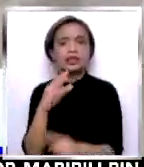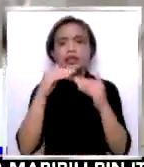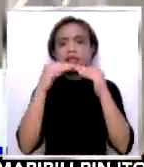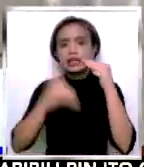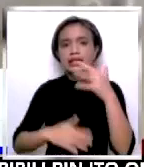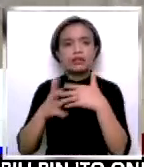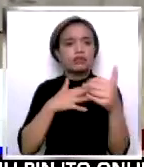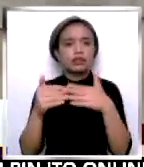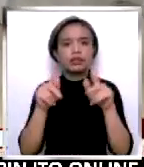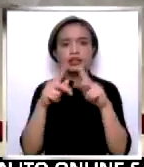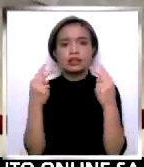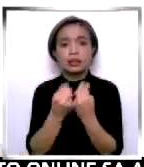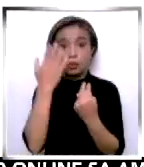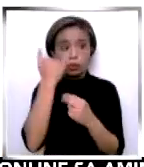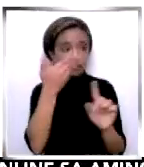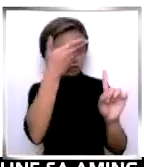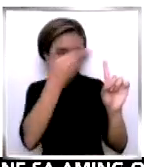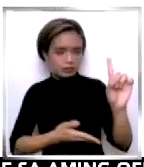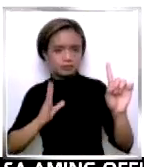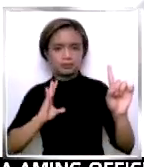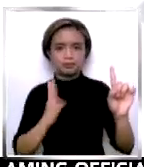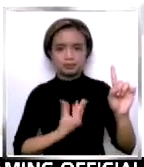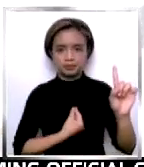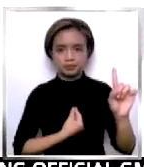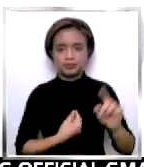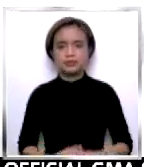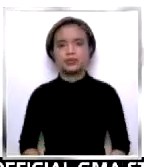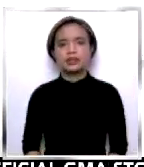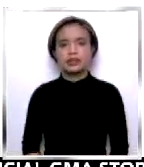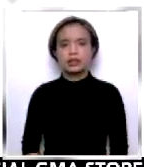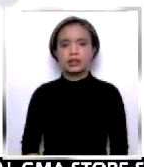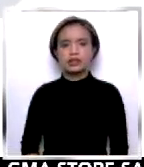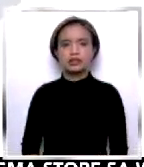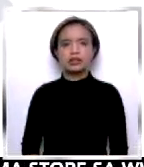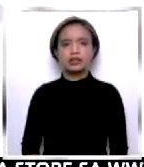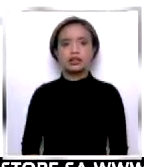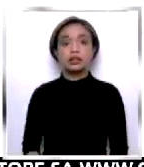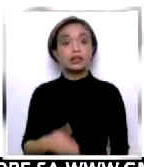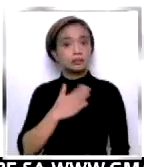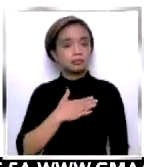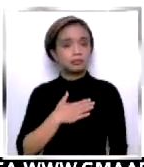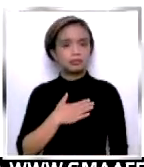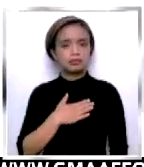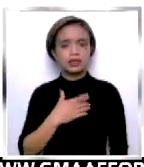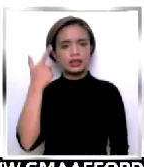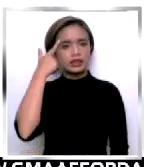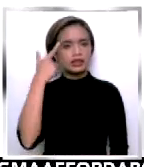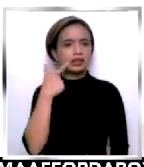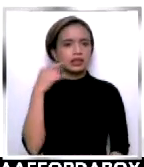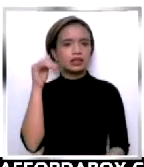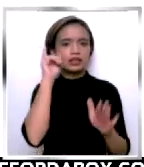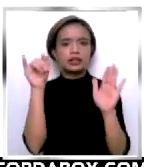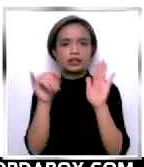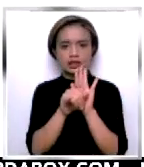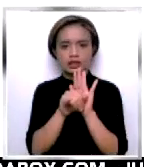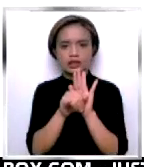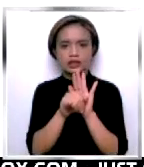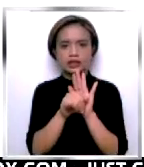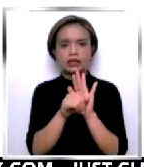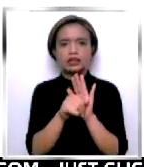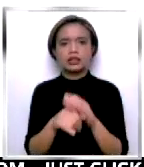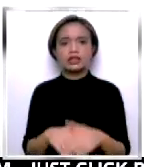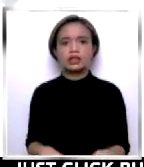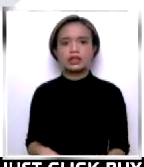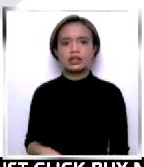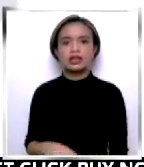sa kanyang pagiging transgender. Based on my gender identity and who I am, I was boxed